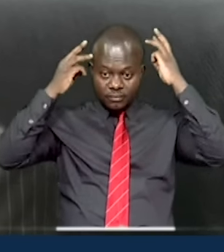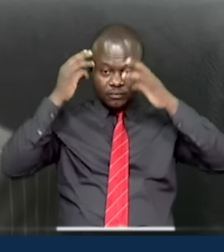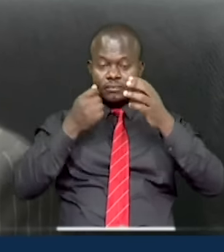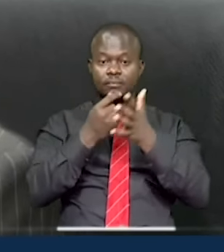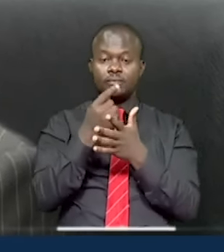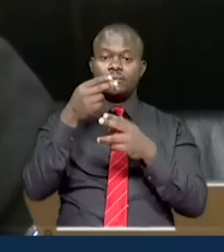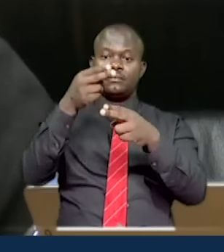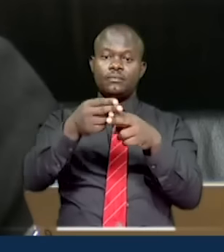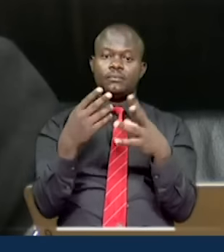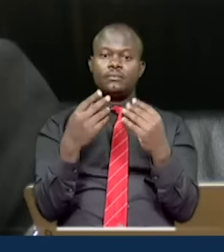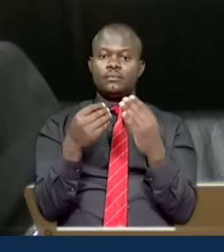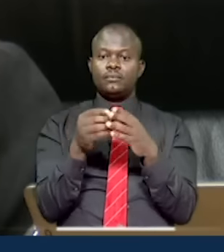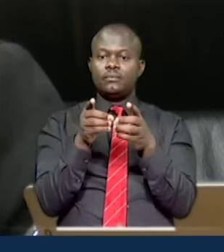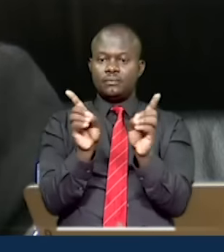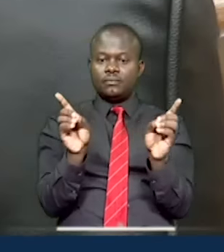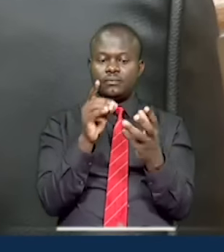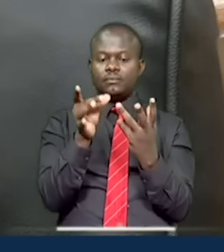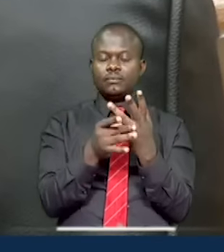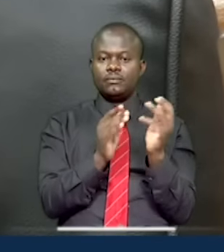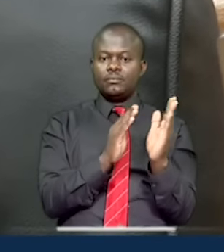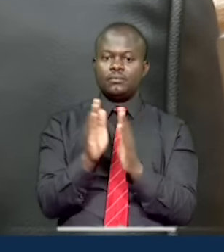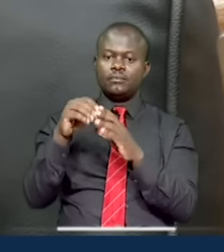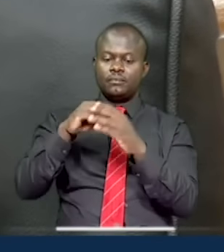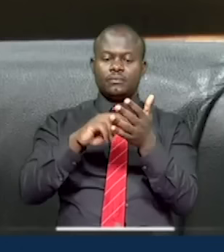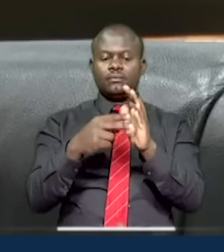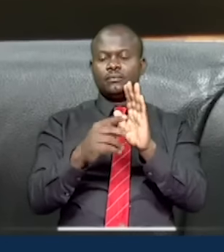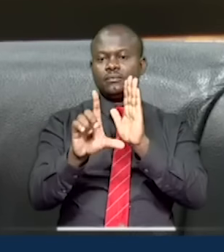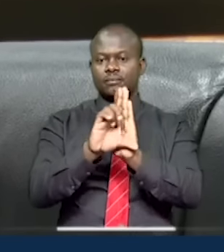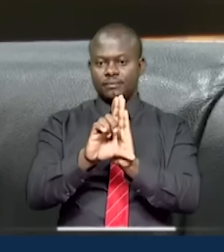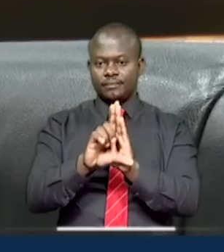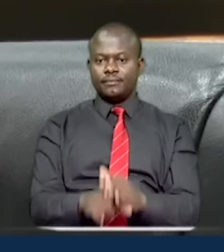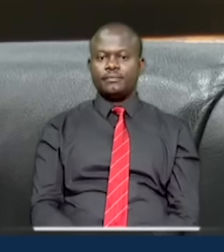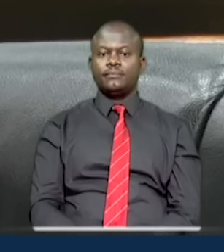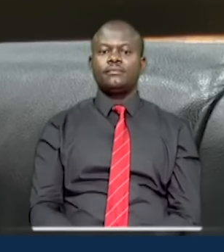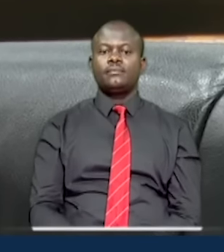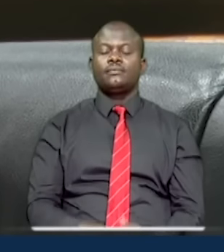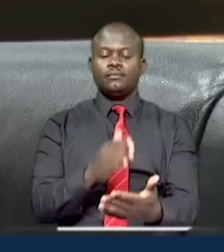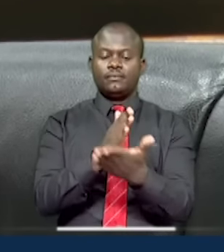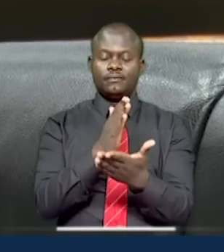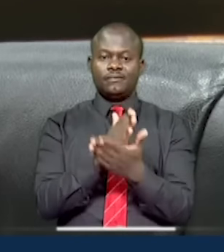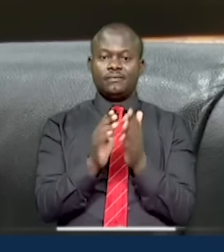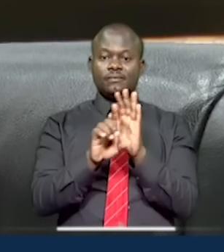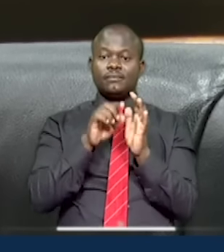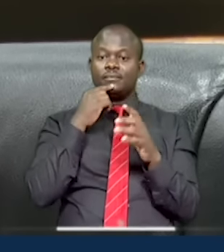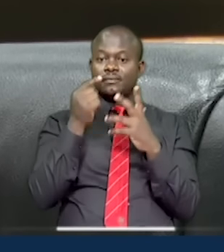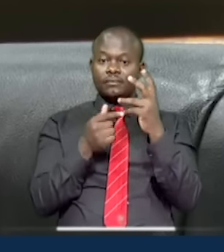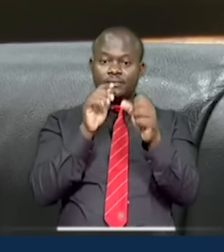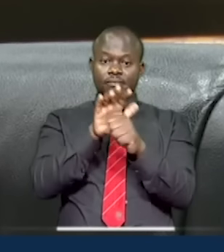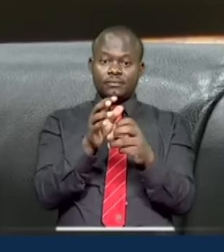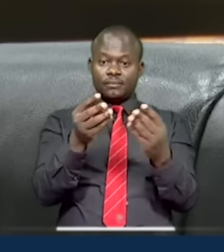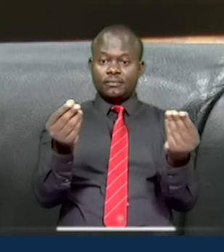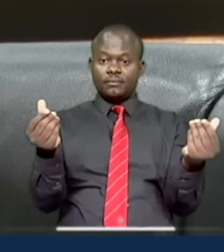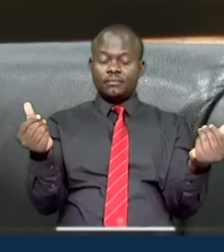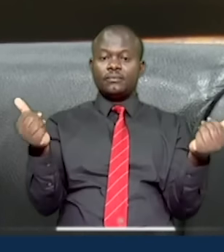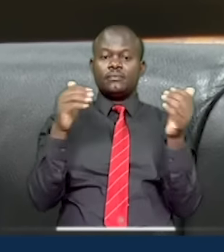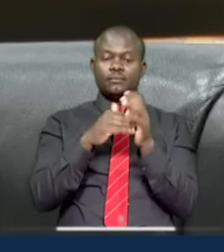bise koroshya ubutane bw'abashyingiranywe biteganijwe muri umushinga w'itegeko. Rwose iri tegeko hari byinshi ririho rikemura